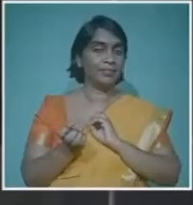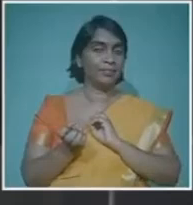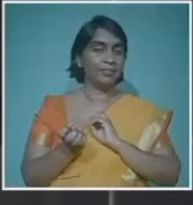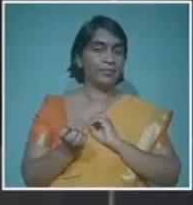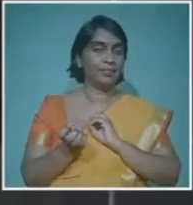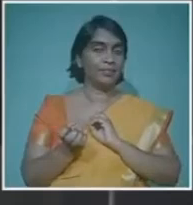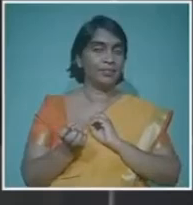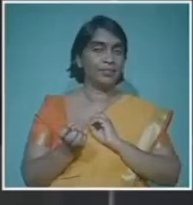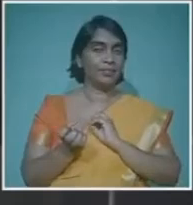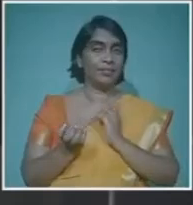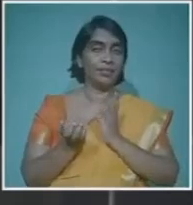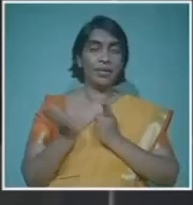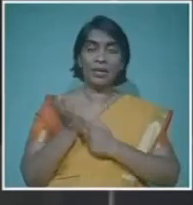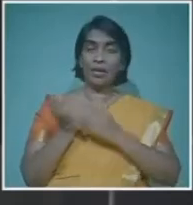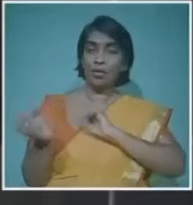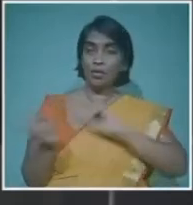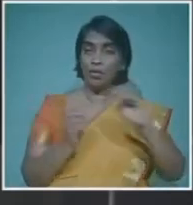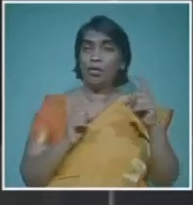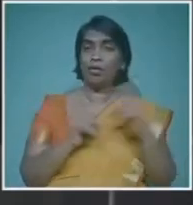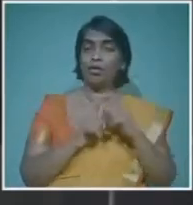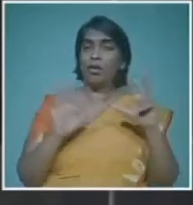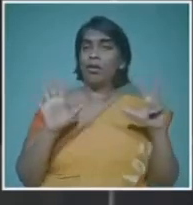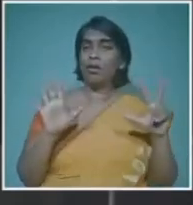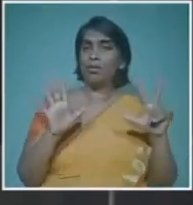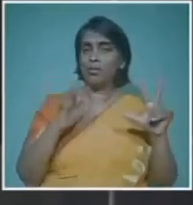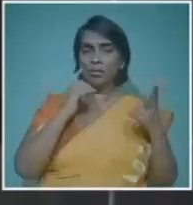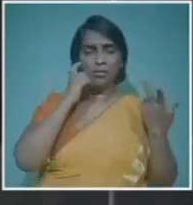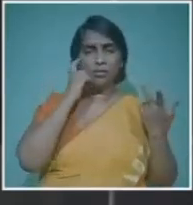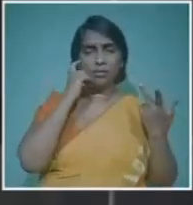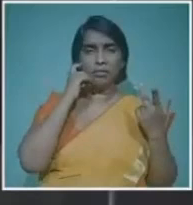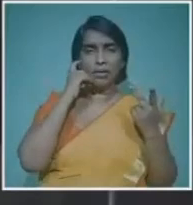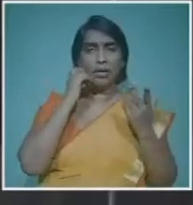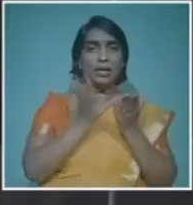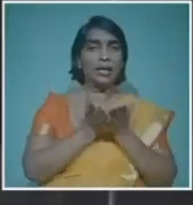ඒ කන්ටේනර් යාඩ් එකට ගෙන යන්නේ ඩොලර් 8යි